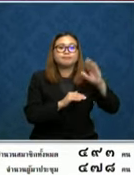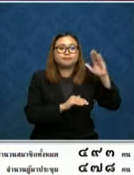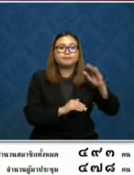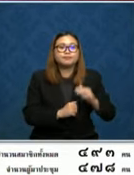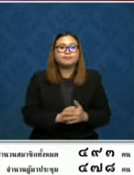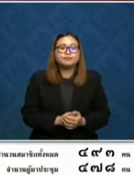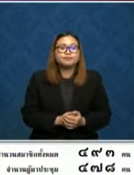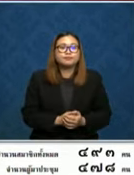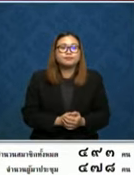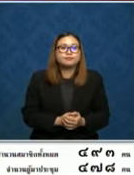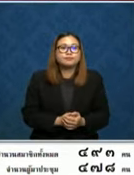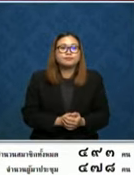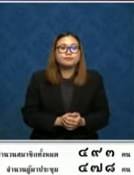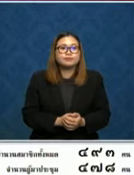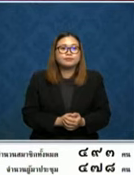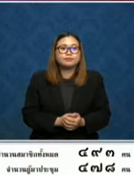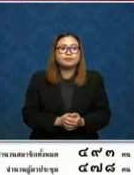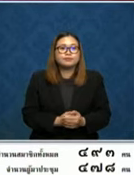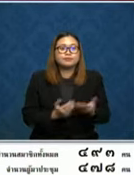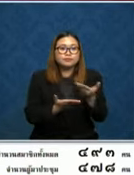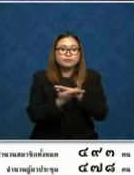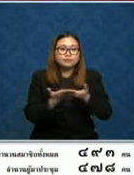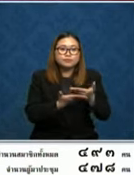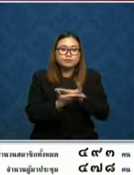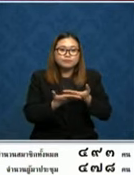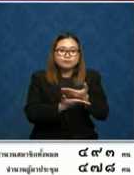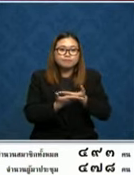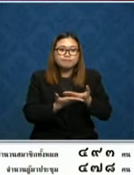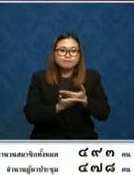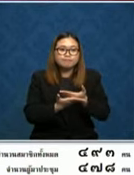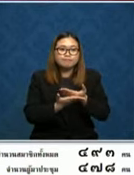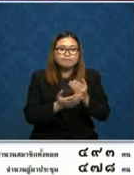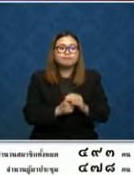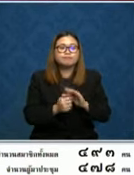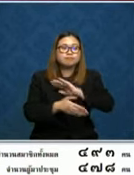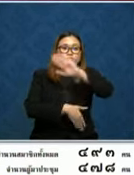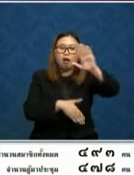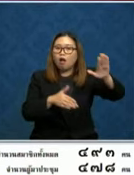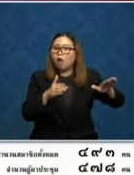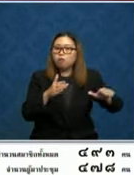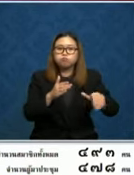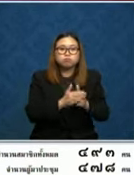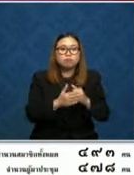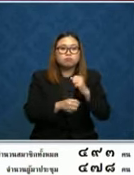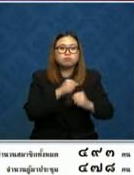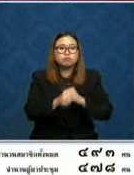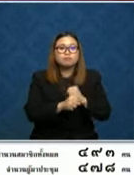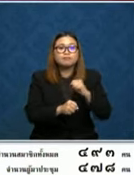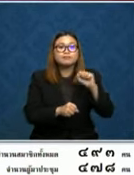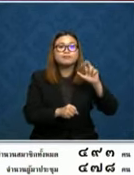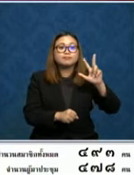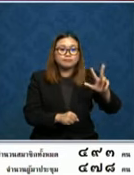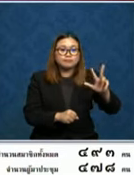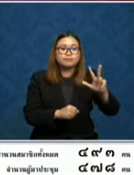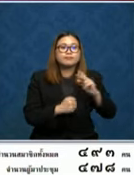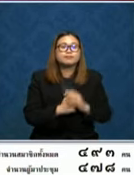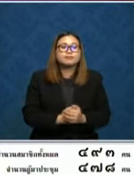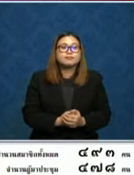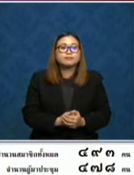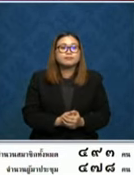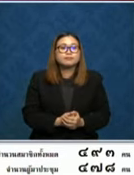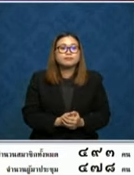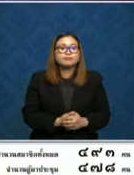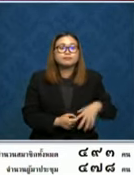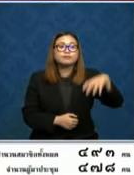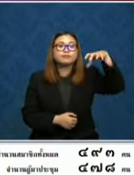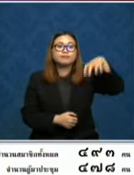าทเมื่อพิจารณางบประมาณที่ผูกพันทั้งหมดในระยะเวลา3ปีจะทำให้ยอดงบประมาณอาคารสถาน